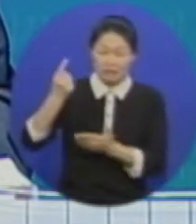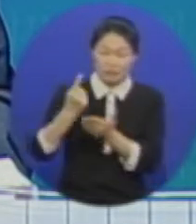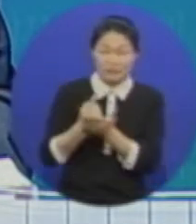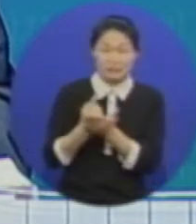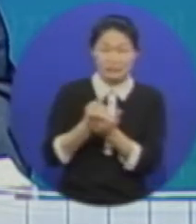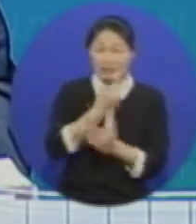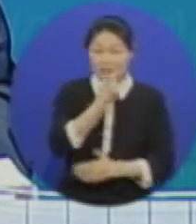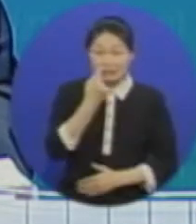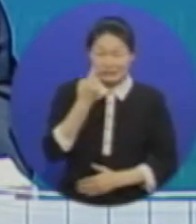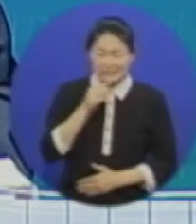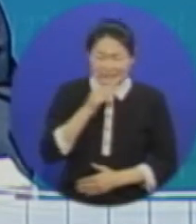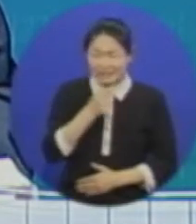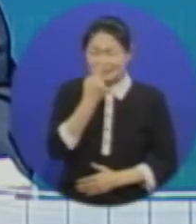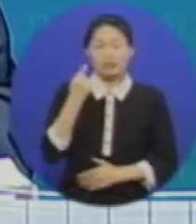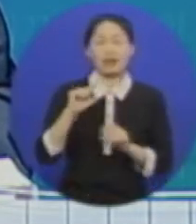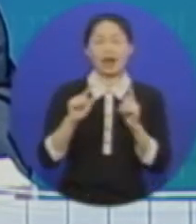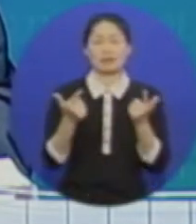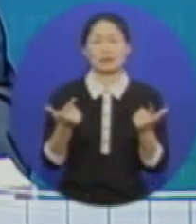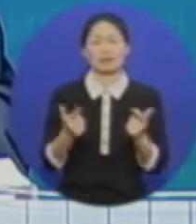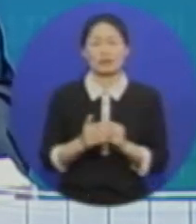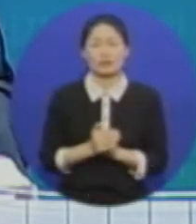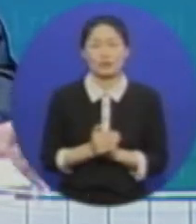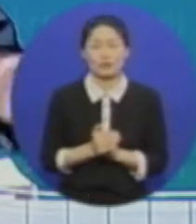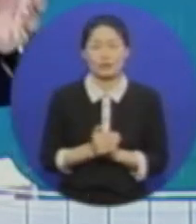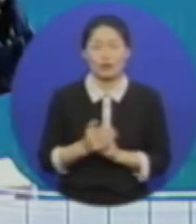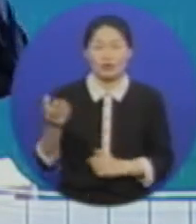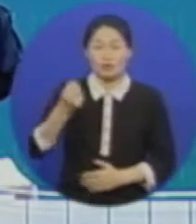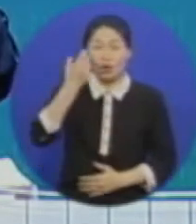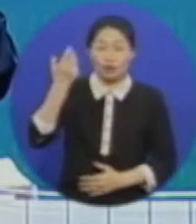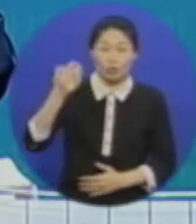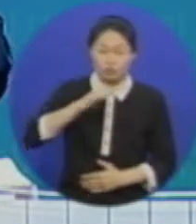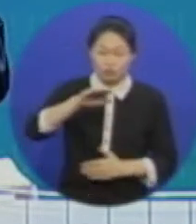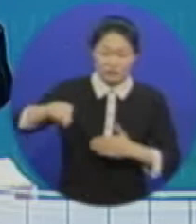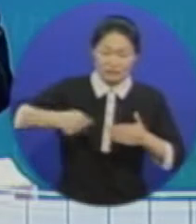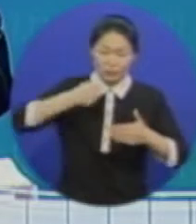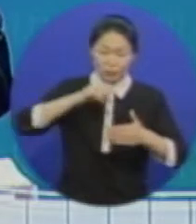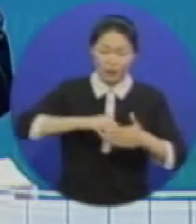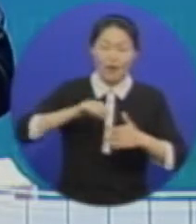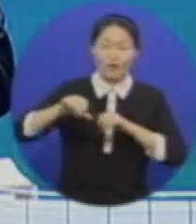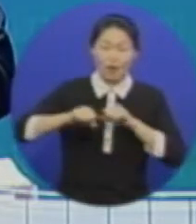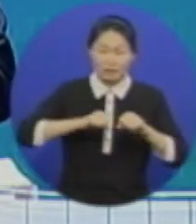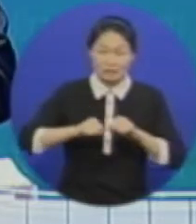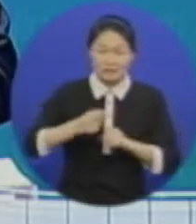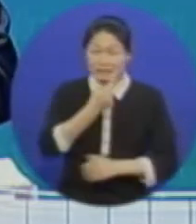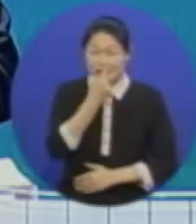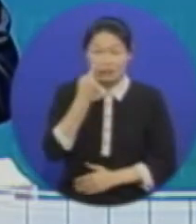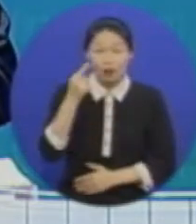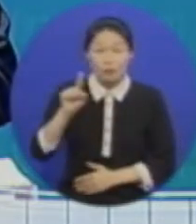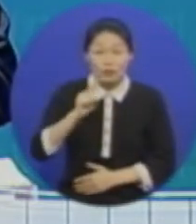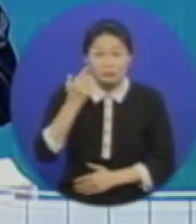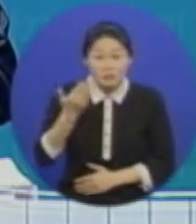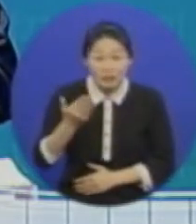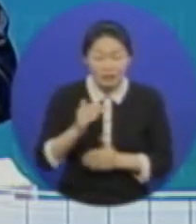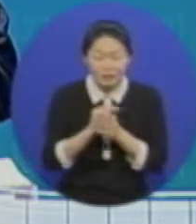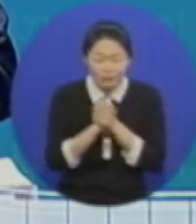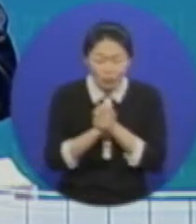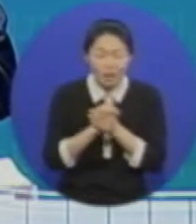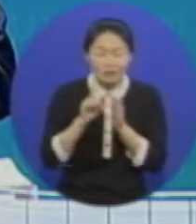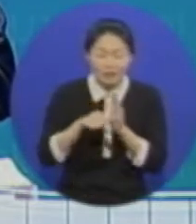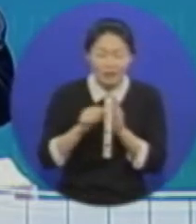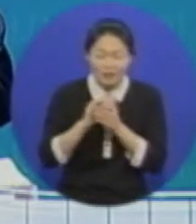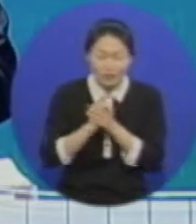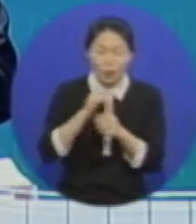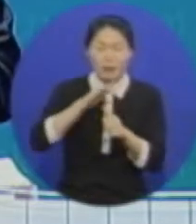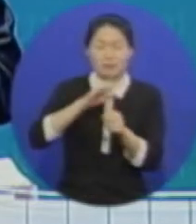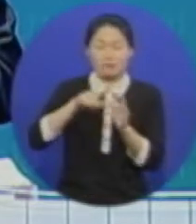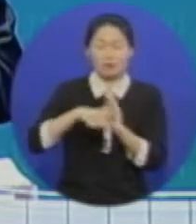진짜 증거는 아니에요 성령님이 우리 속에 역사하시는 증거가 뭐지 어 기도하실 때 기도 받으실 때